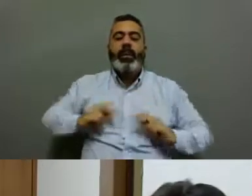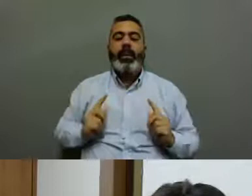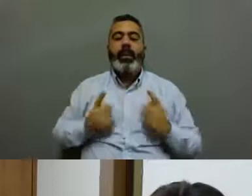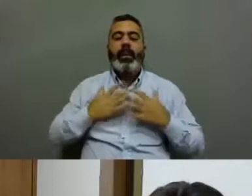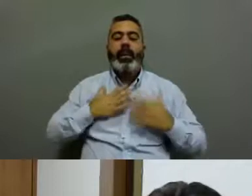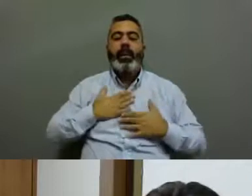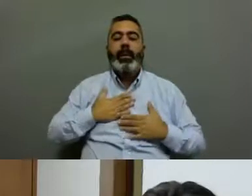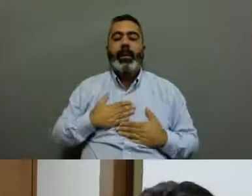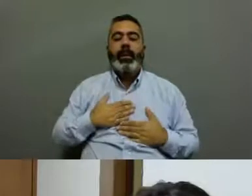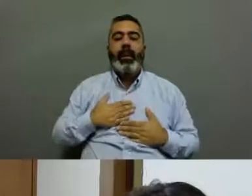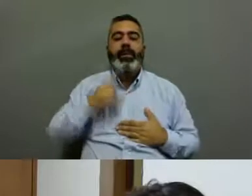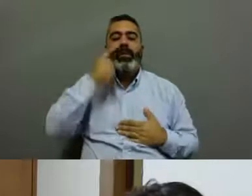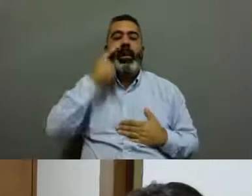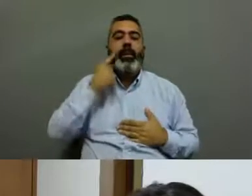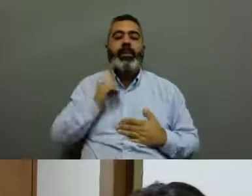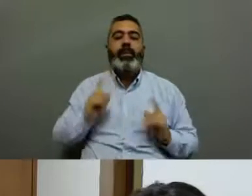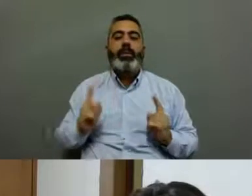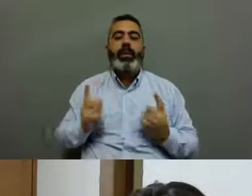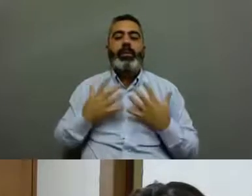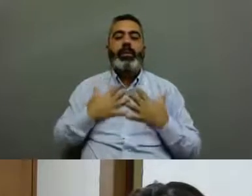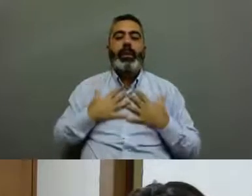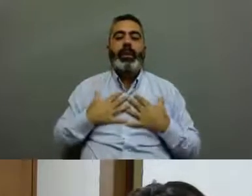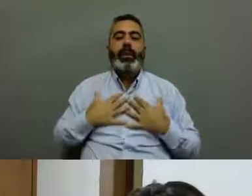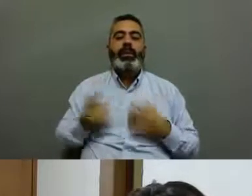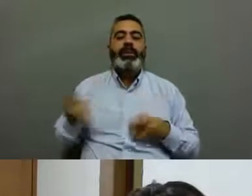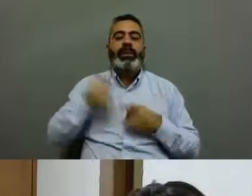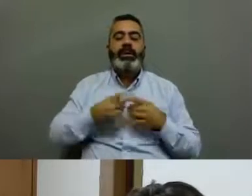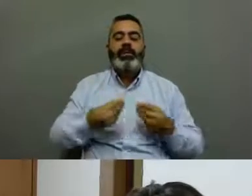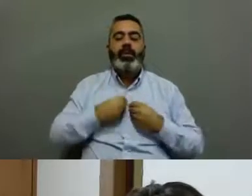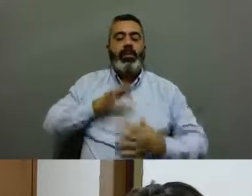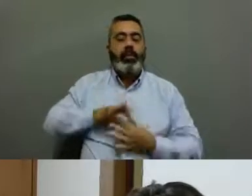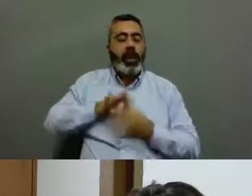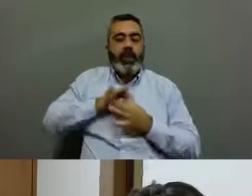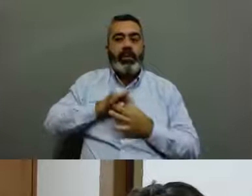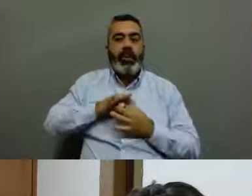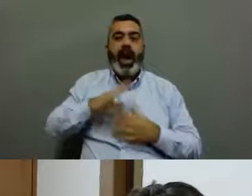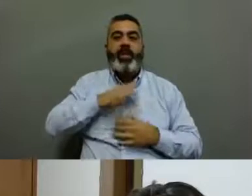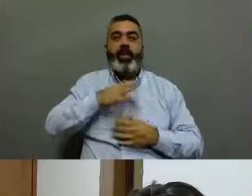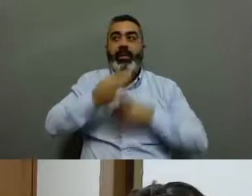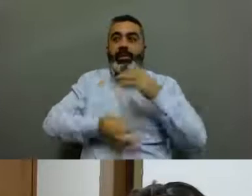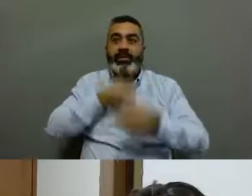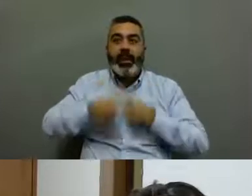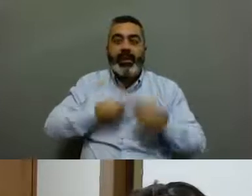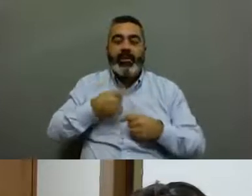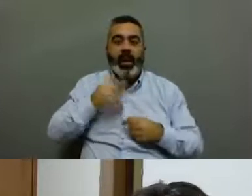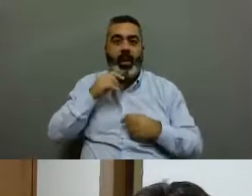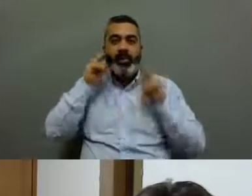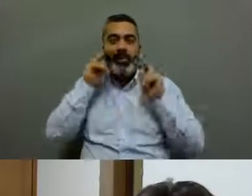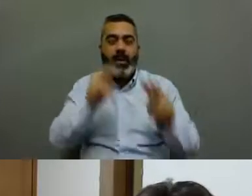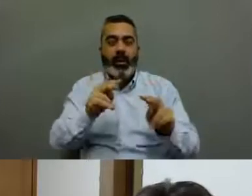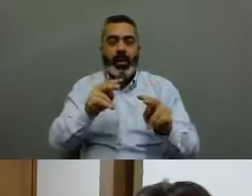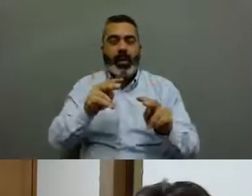από την αυτοπεποίθηση, τις εμπειρίες αυτών των ατόμων, μπόρεσα εγώ να ορατοποιήσω και